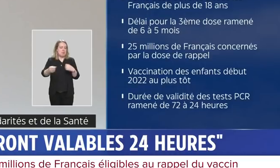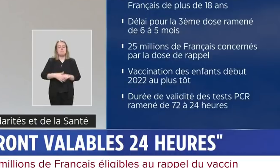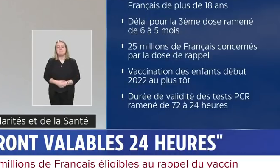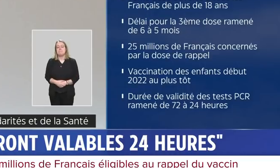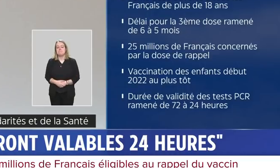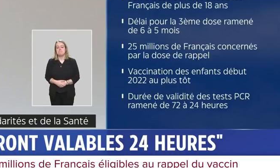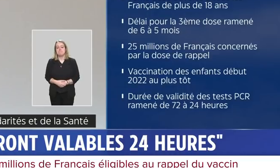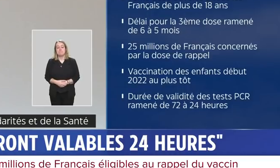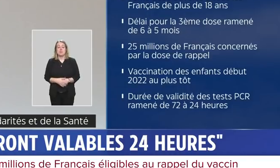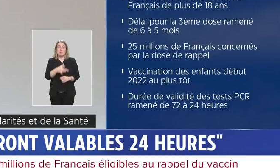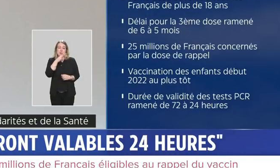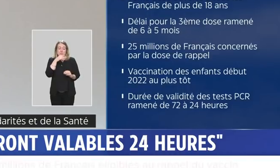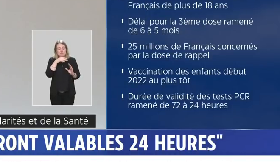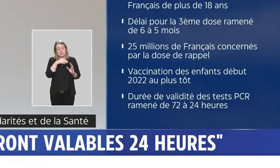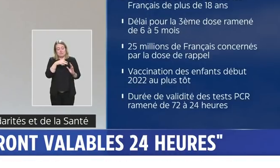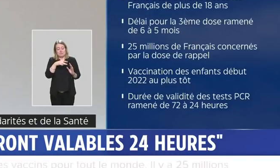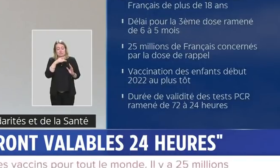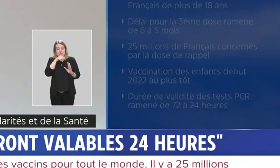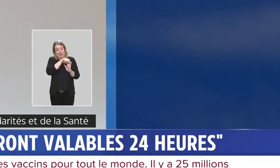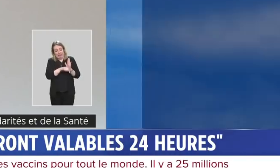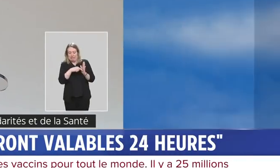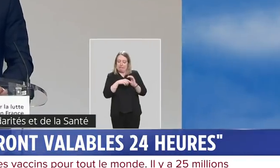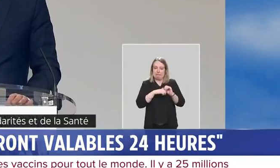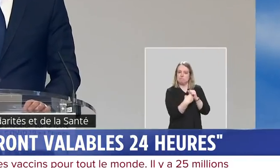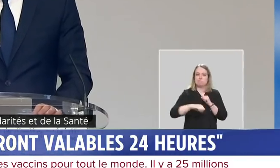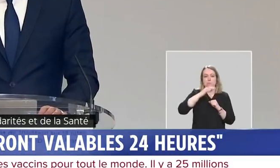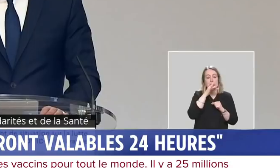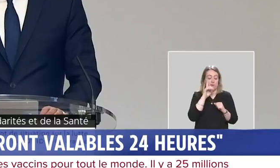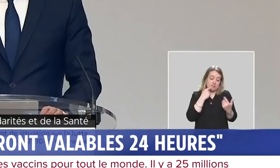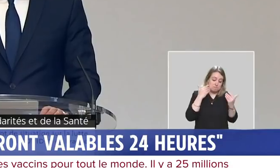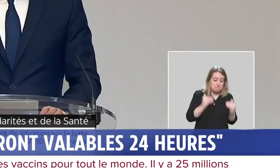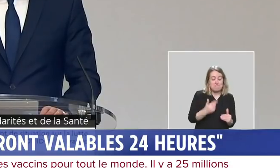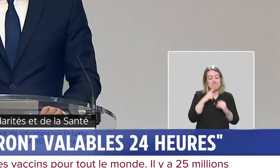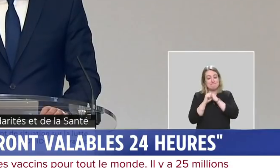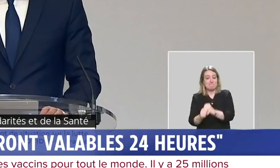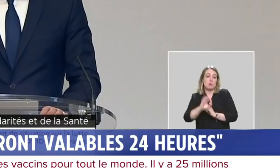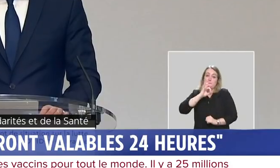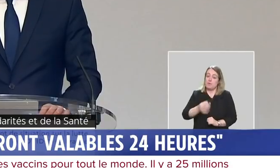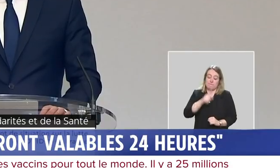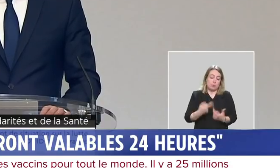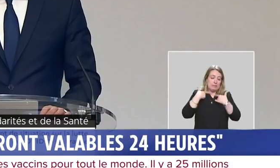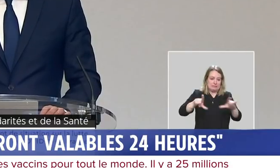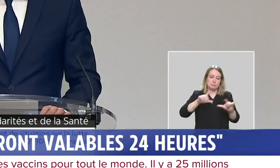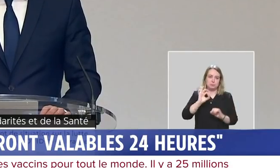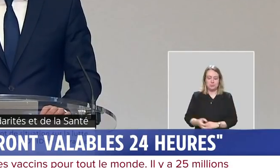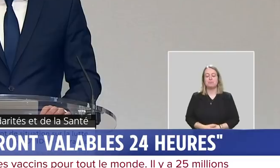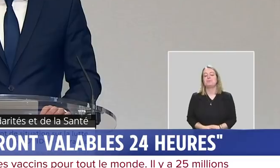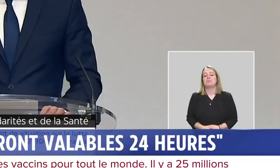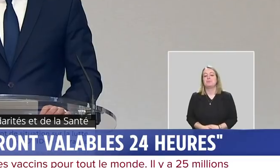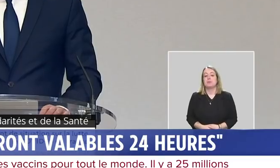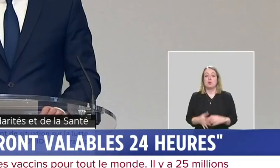quotidien sont les clés de notre liberté. Être libre, c'est d'abord être responsable et c'est mesurer la portée de nos